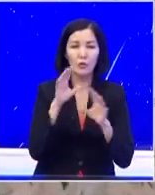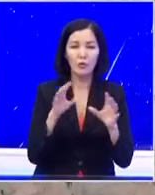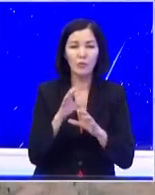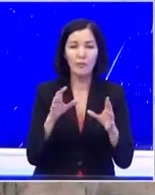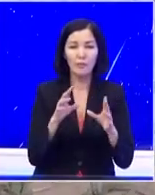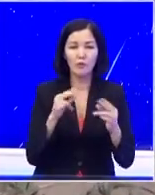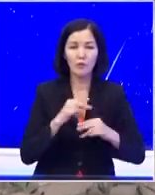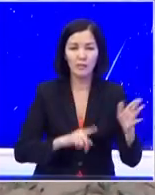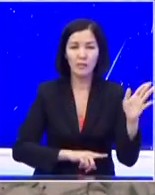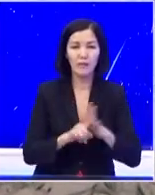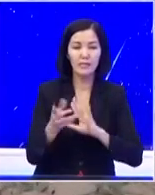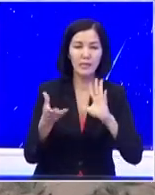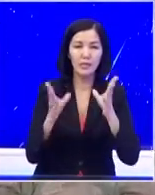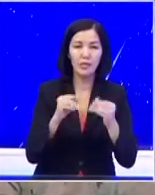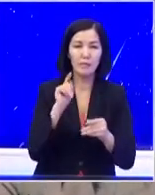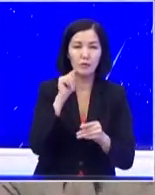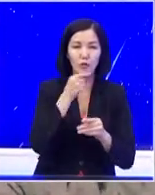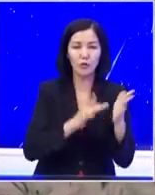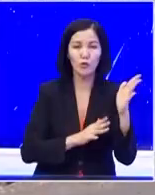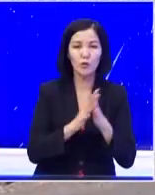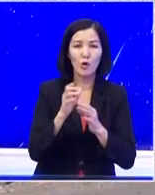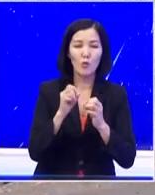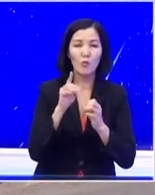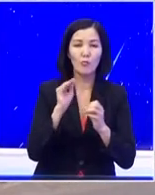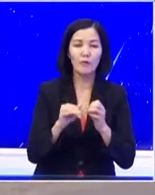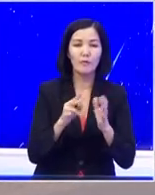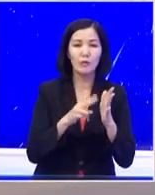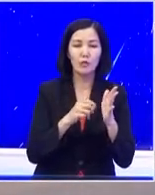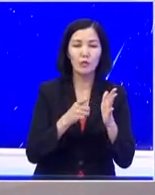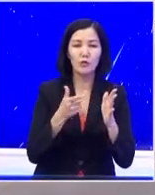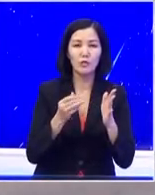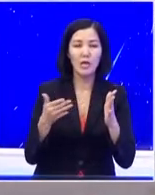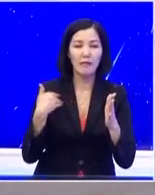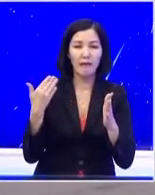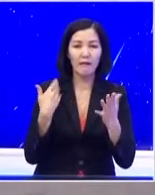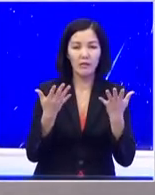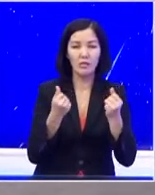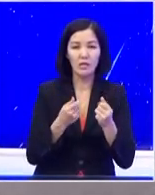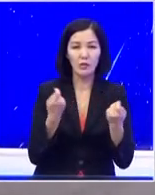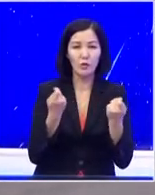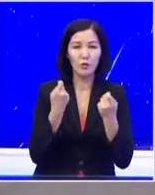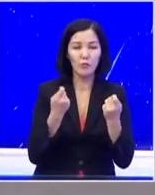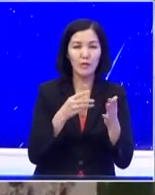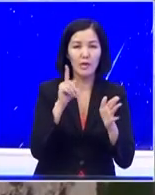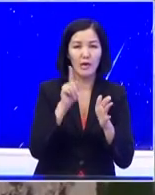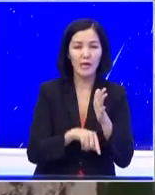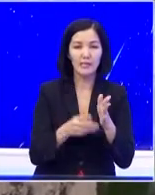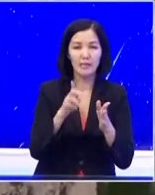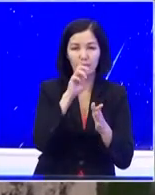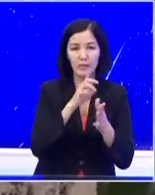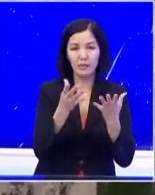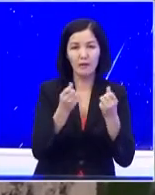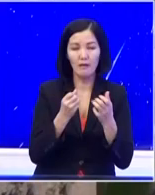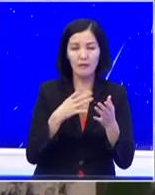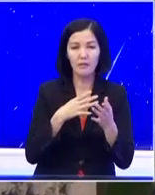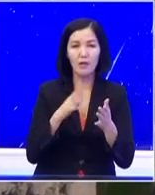жұмыстары басталды. Жалпы биыл жүгер өсіруге 11700 тонна тыңайтқыш алынды. Тұқымда жергілікті, тіпті арзандатылған жанар жағармайда